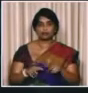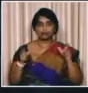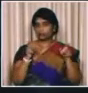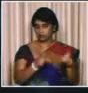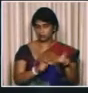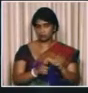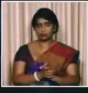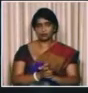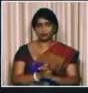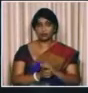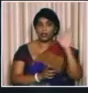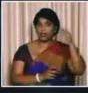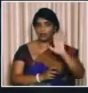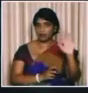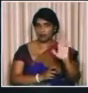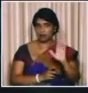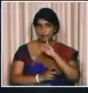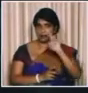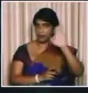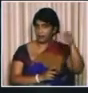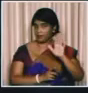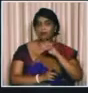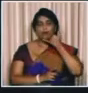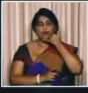තිබෙනවා කතා කරලා දින එන්න එපා ඔබට ආරාධනා කරන්නයි කියන්නේ